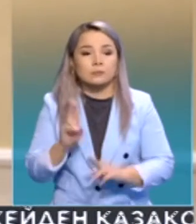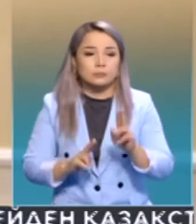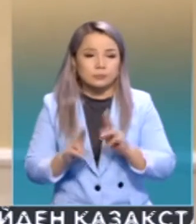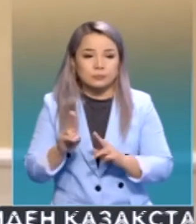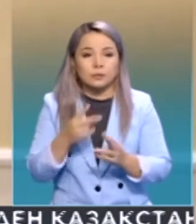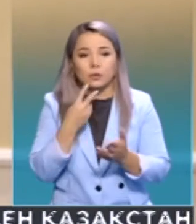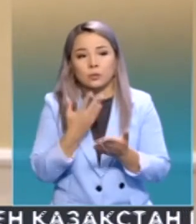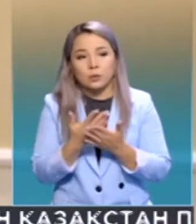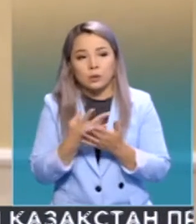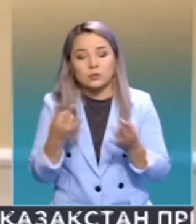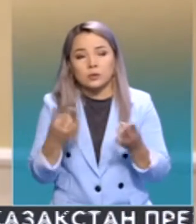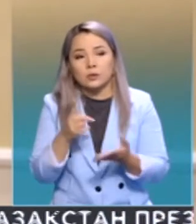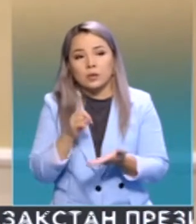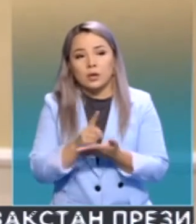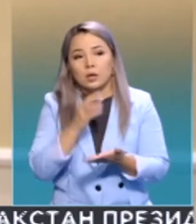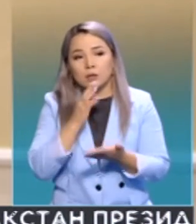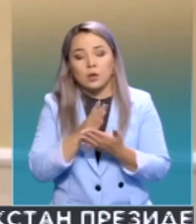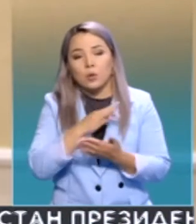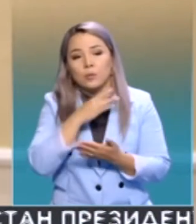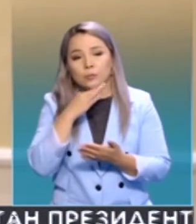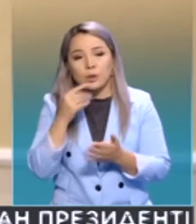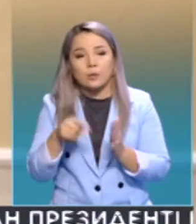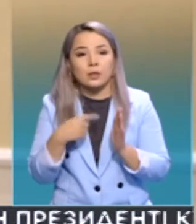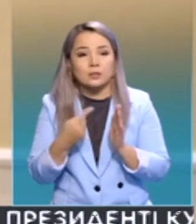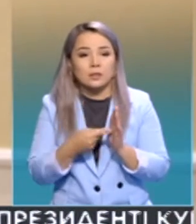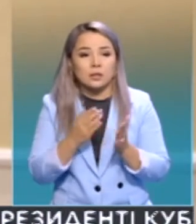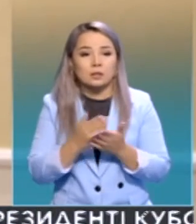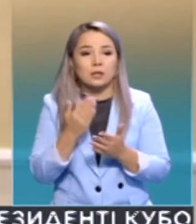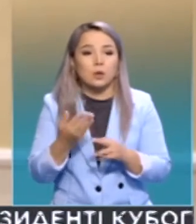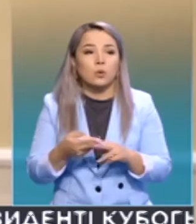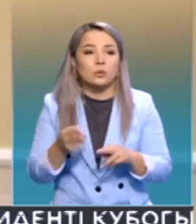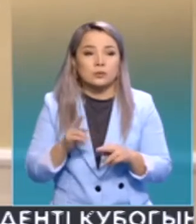да тәжірибелер болу керек. Өйткені көптеген мәселелер осы